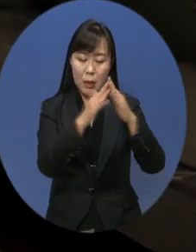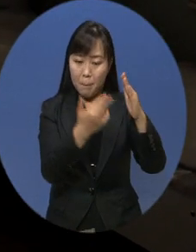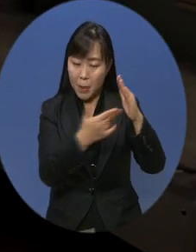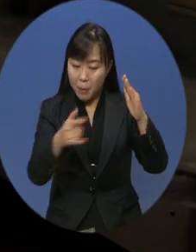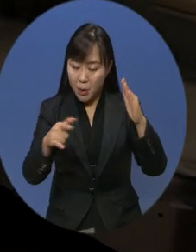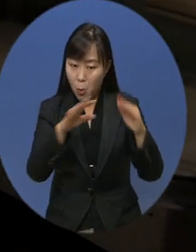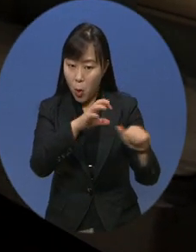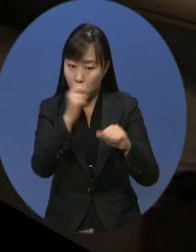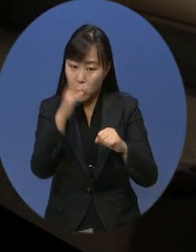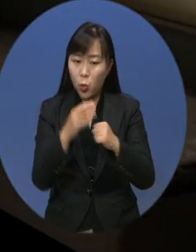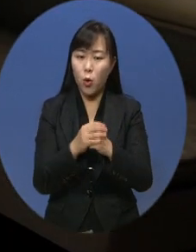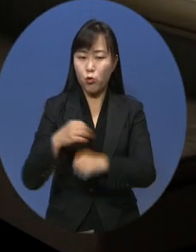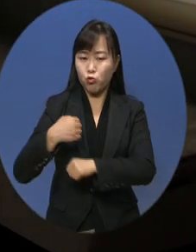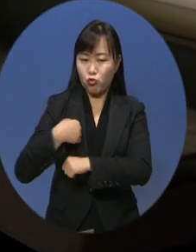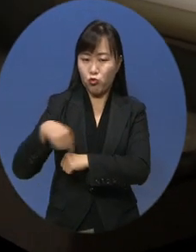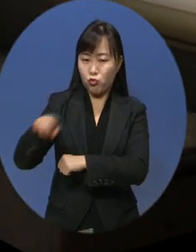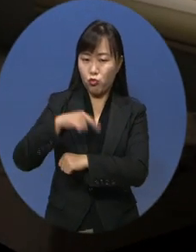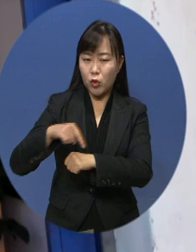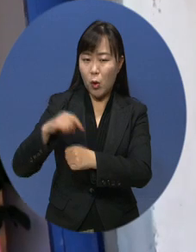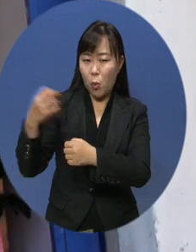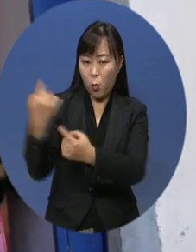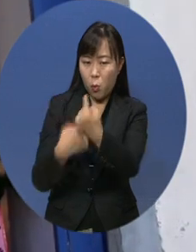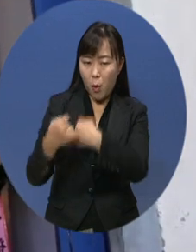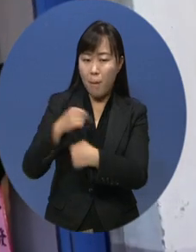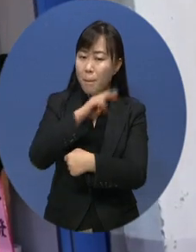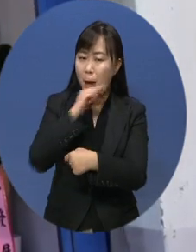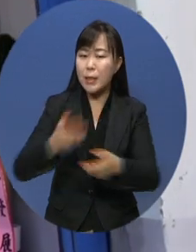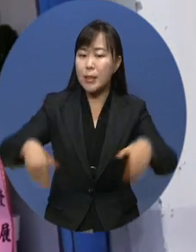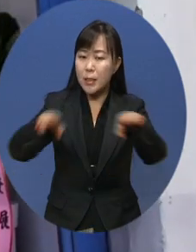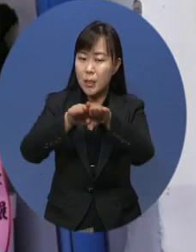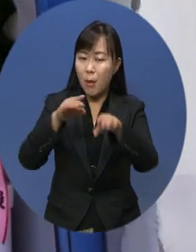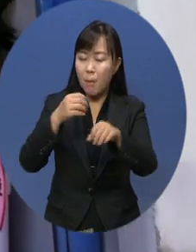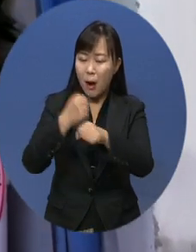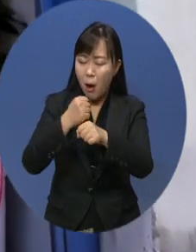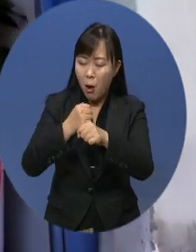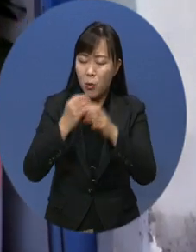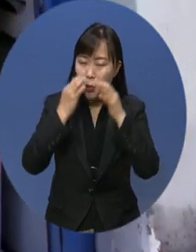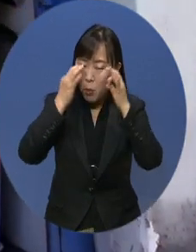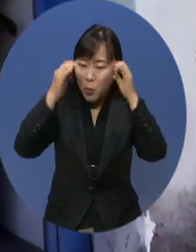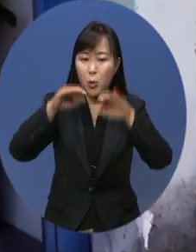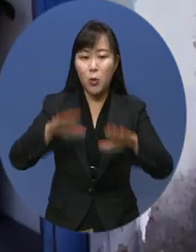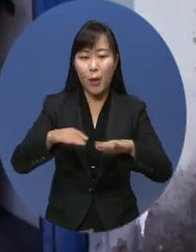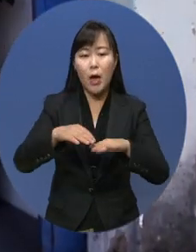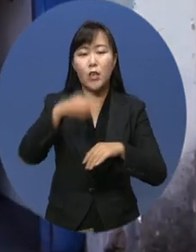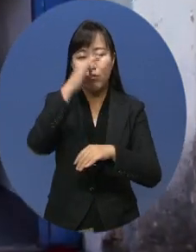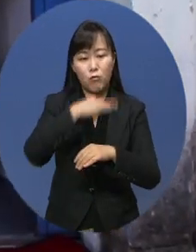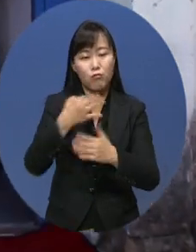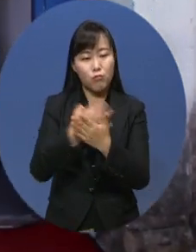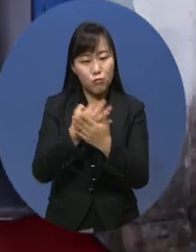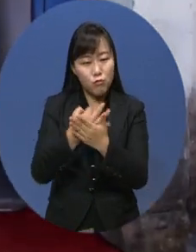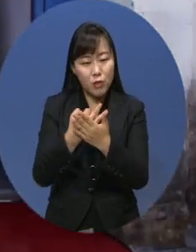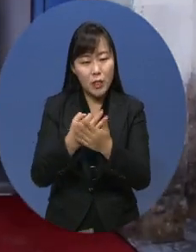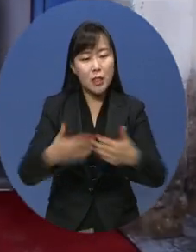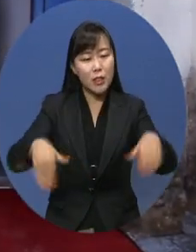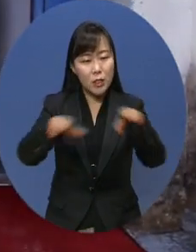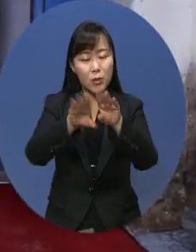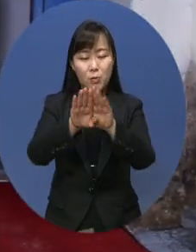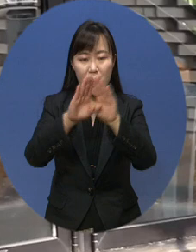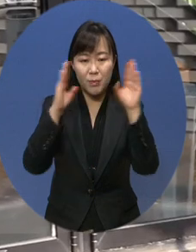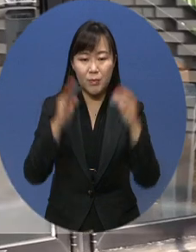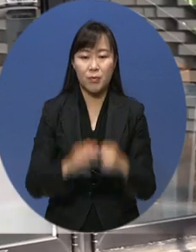활용, 군 장병 이용 편의 시설 조성 등의 노력으로 오늘의 수입 창출 시설까지 열게